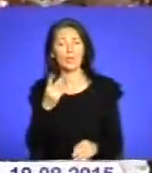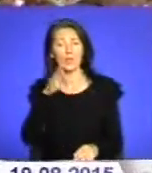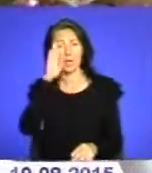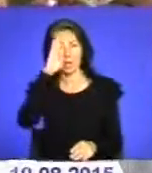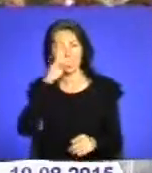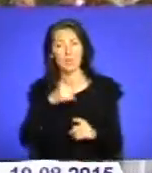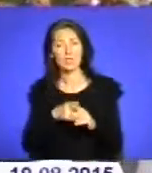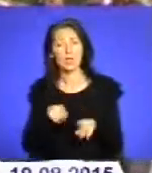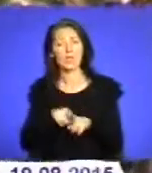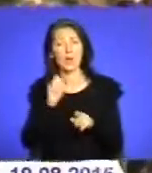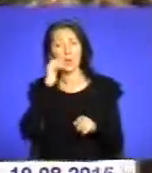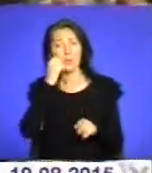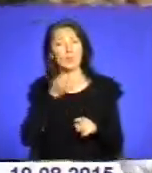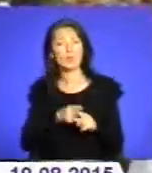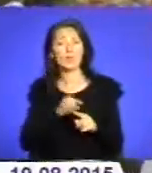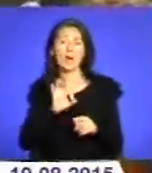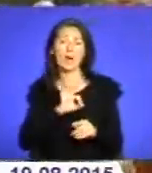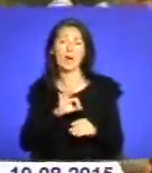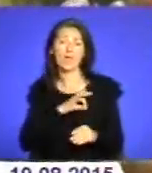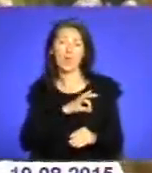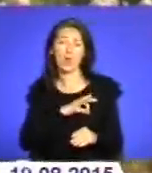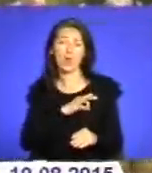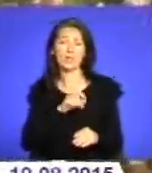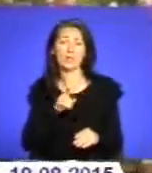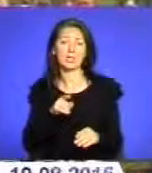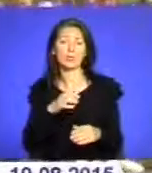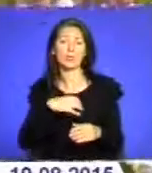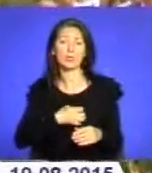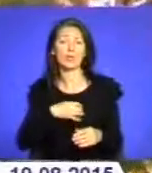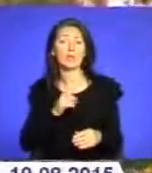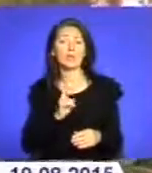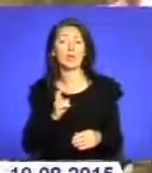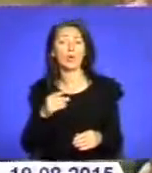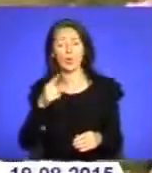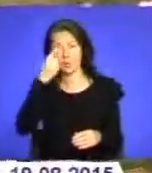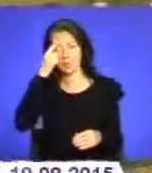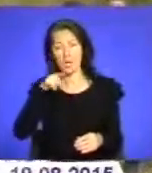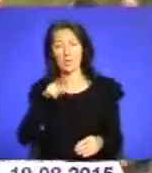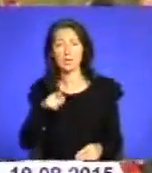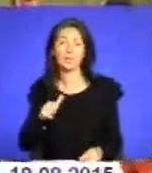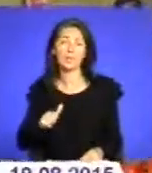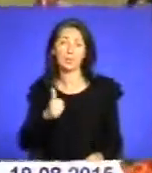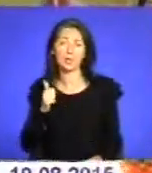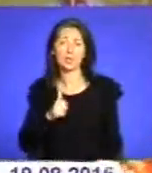виховувала. За ним сумуватимуть ті, які його знали, і ним пишатимуться українці.